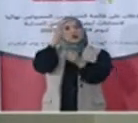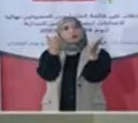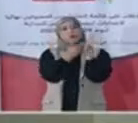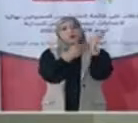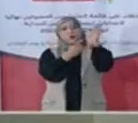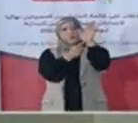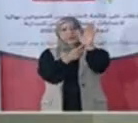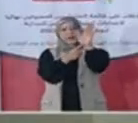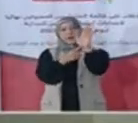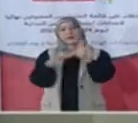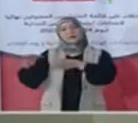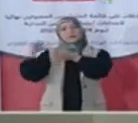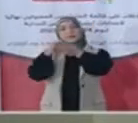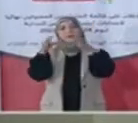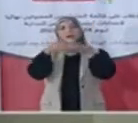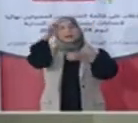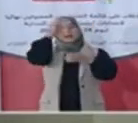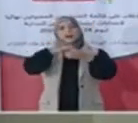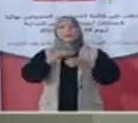عن هيئة الانتخابات.